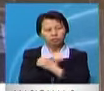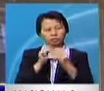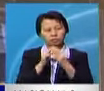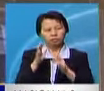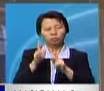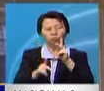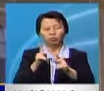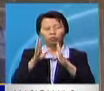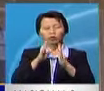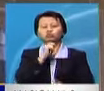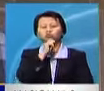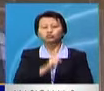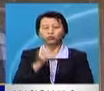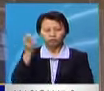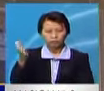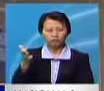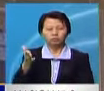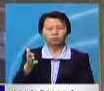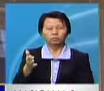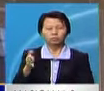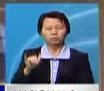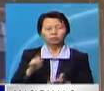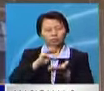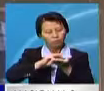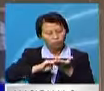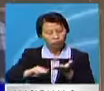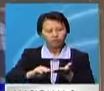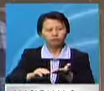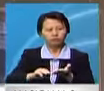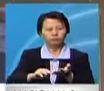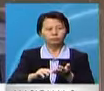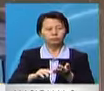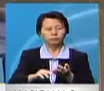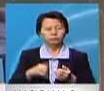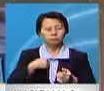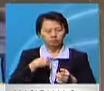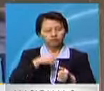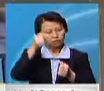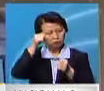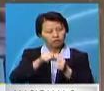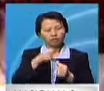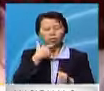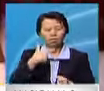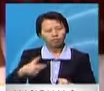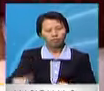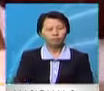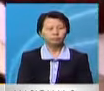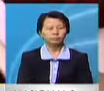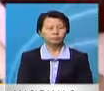orang tua. Itu ada pada Tuan. Itu yang boleh kata orang, kita ingat selama-lamanya lah. Ya?